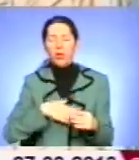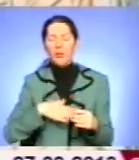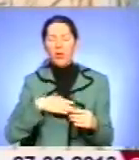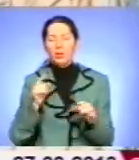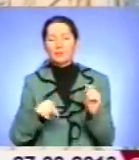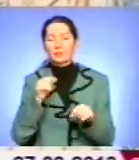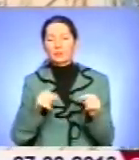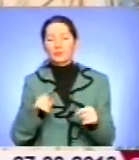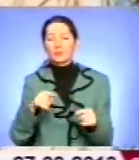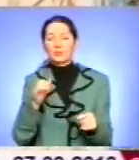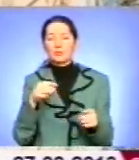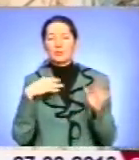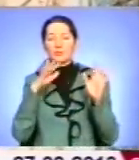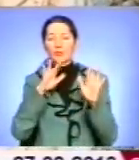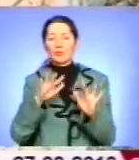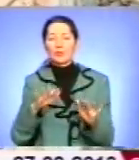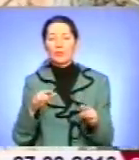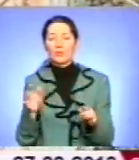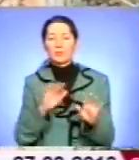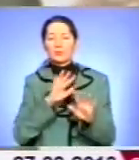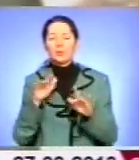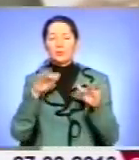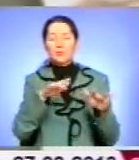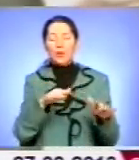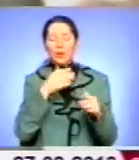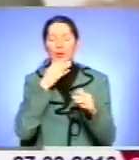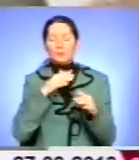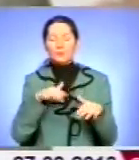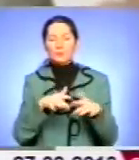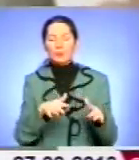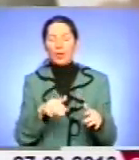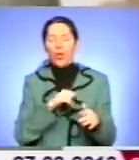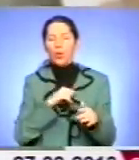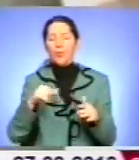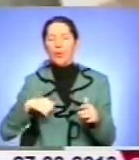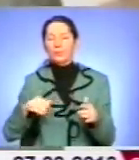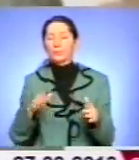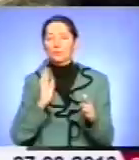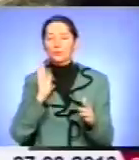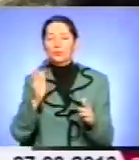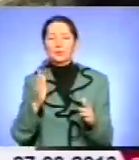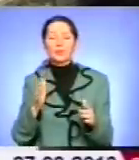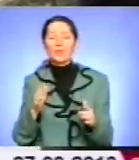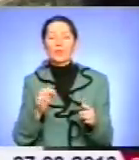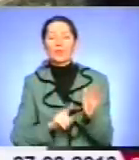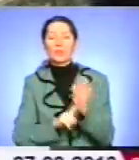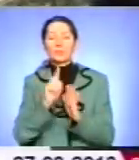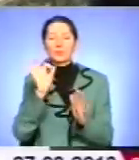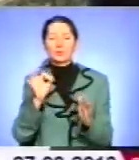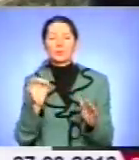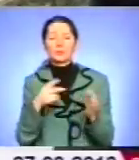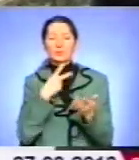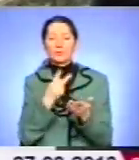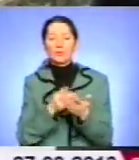у вигляді мокрого снігу, туман, поривчастий вітер. Саме таку погоду прогнозують на ці вихідні. Температурні показники, знову ж таки,